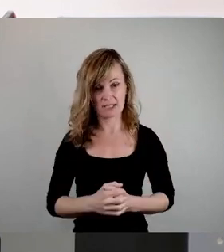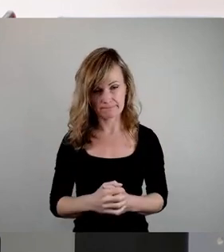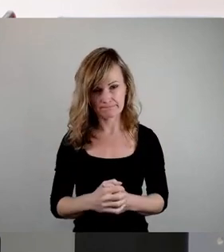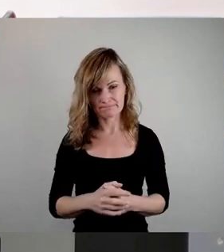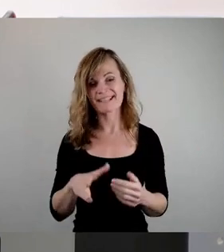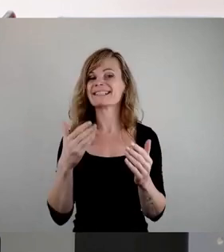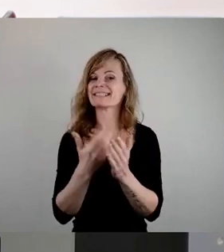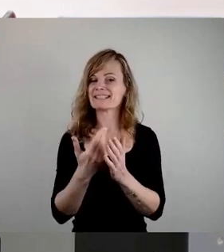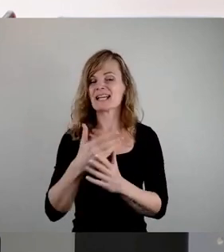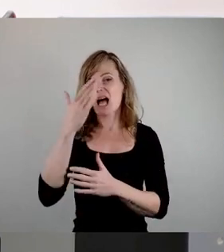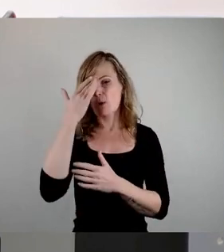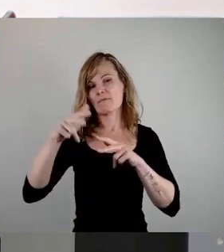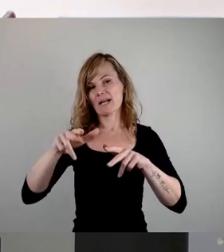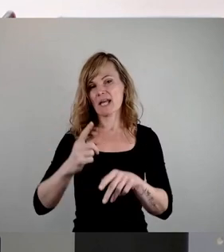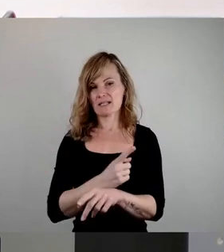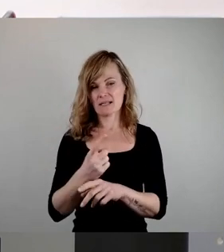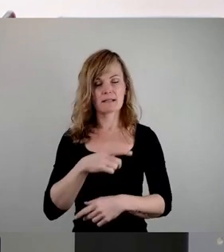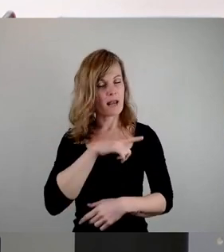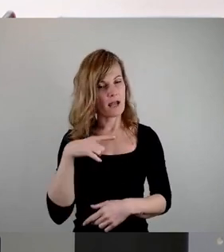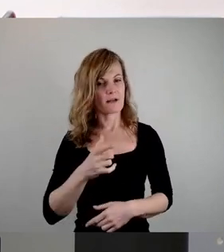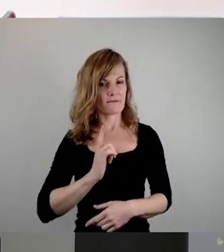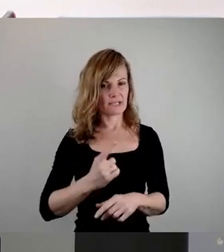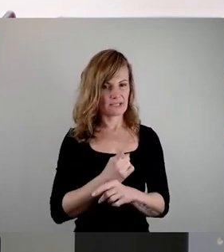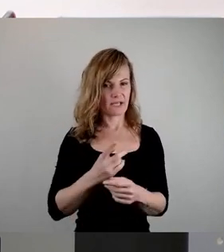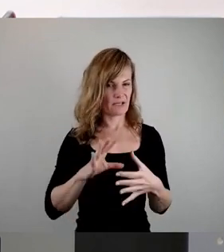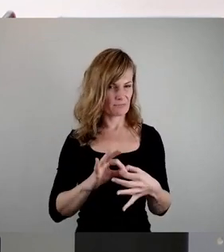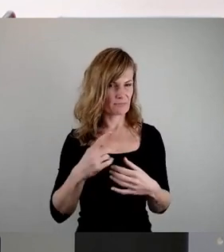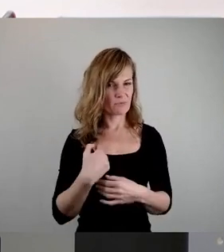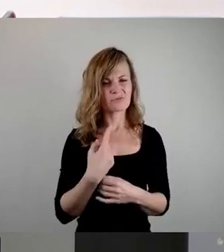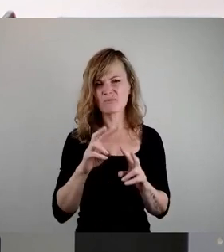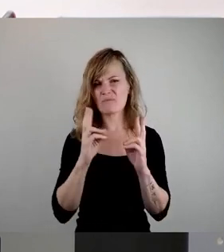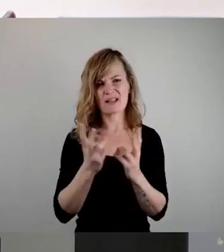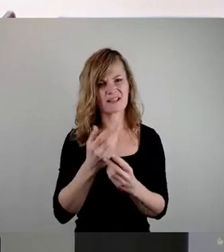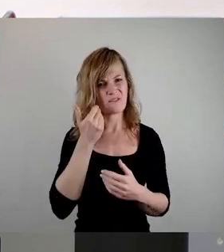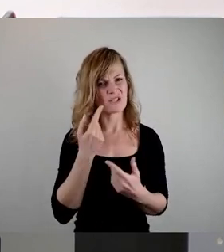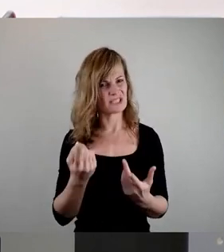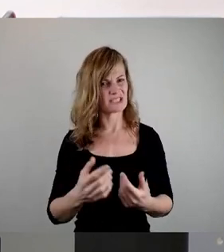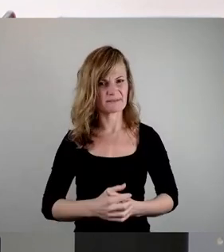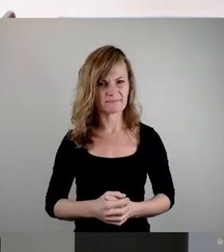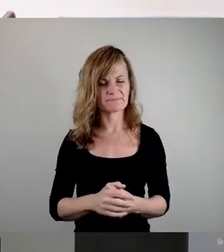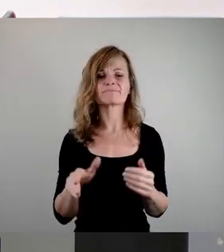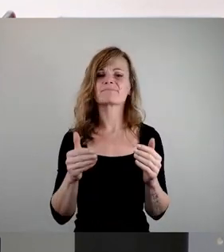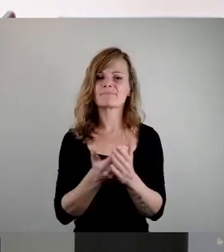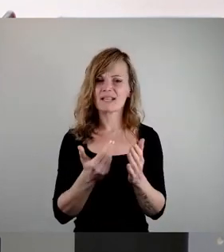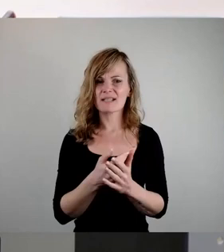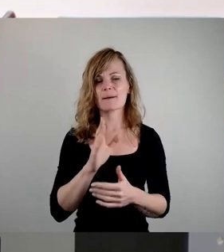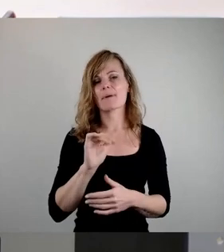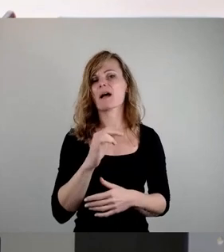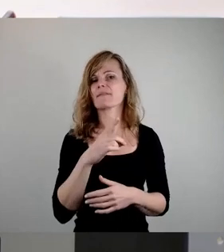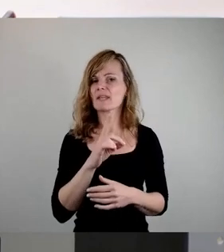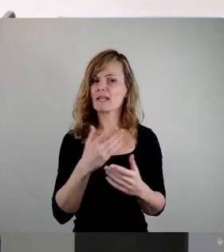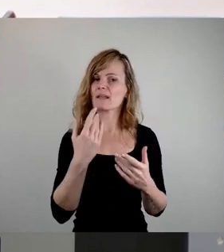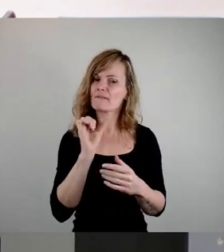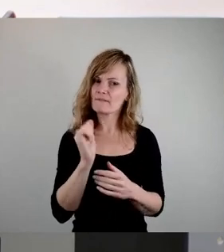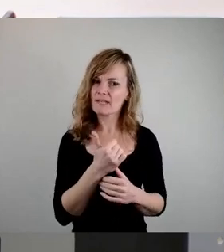den Hauptverkehrszeit mit längeren Wartezeiten verbunden und natürlich auch nicht sehr umweltfreundlich. Deshalb schlägt die AfD eine Wiederinbetriebnahme